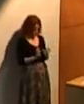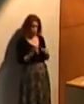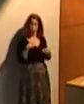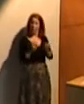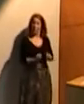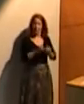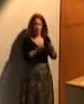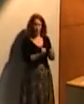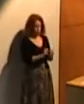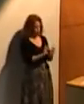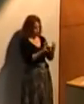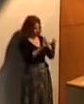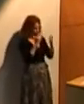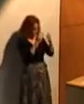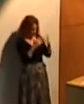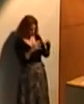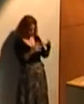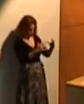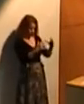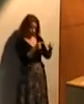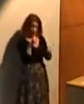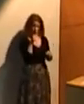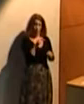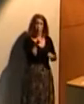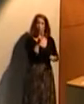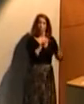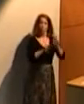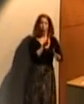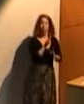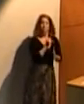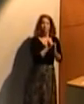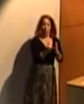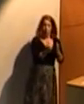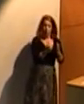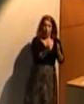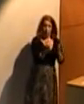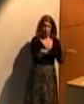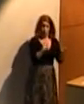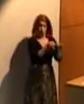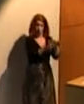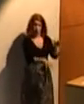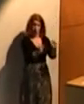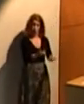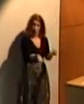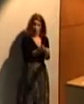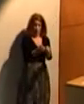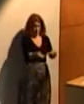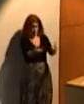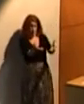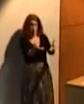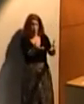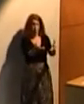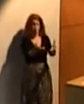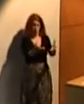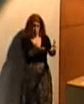un objet que je vais étudier est-ce que la biologie de synthèse et elle en capacité de créer du vivant et ensuite si je le crée avant